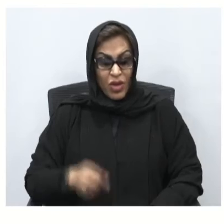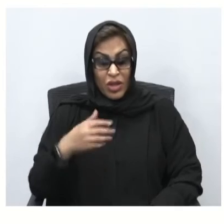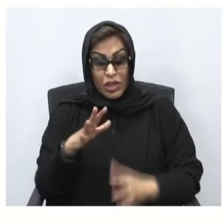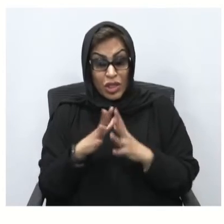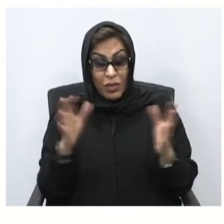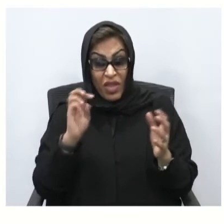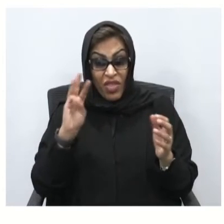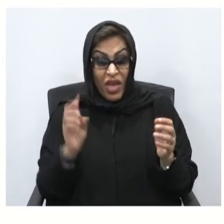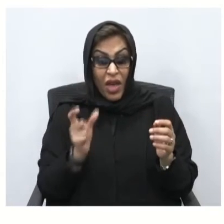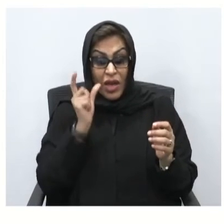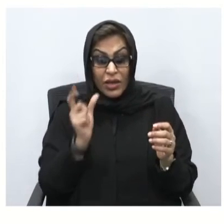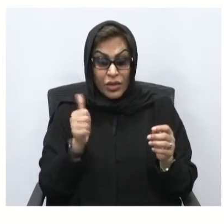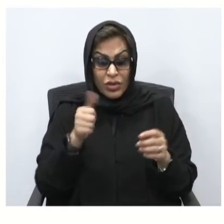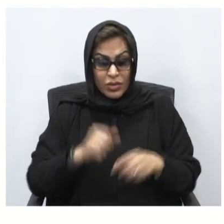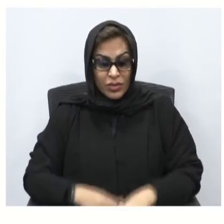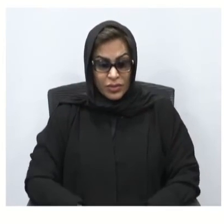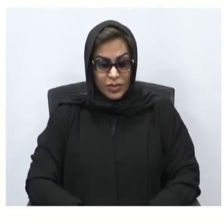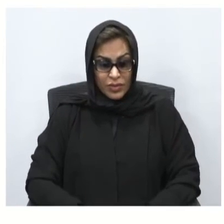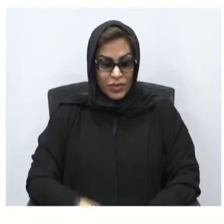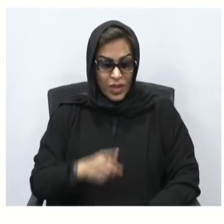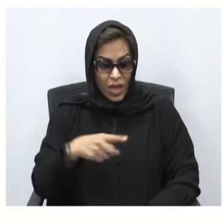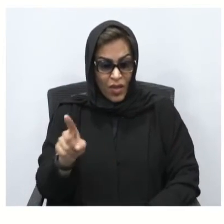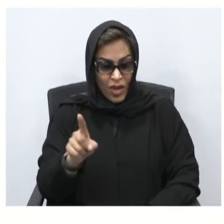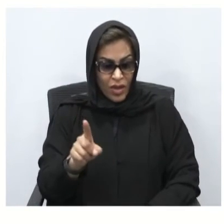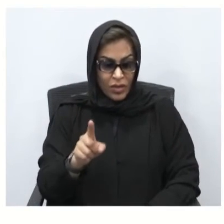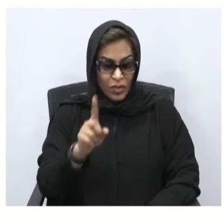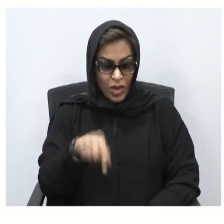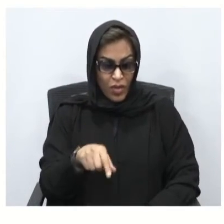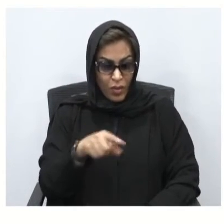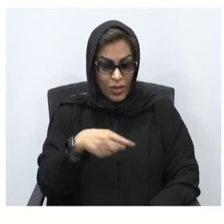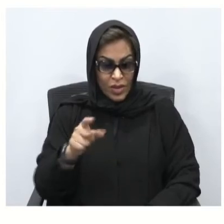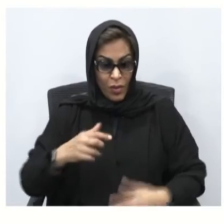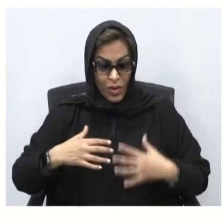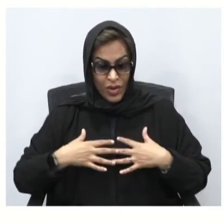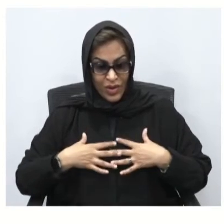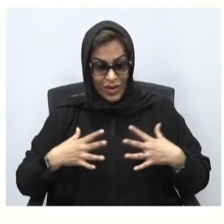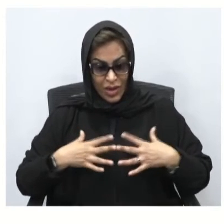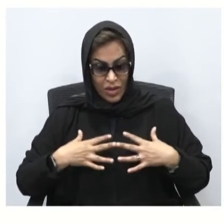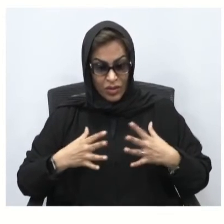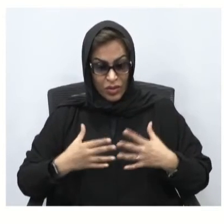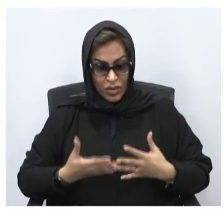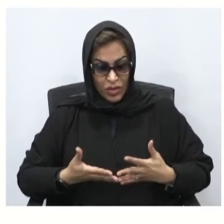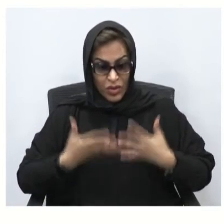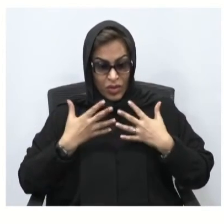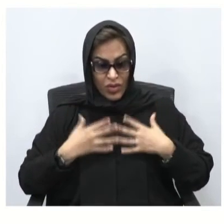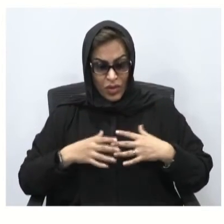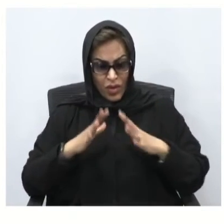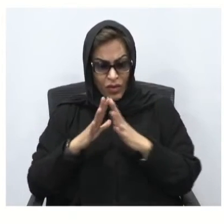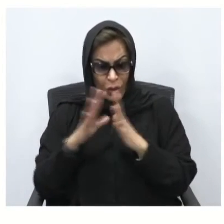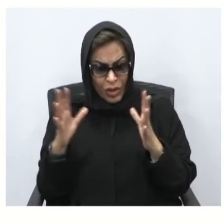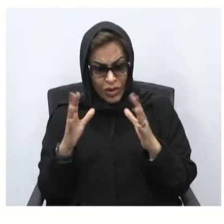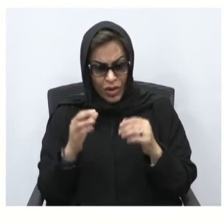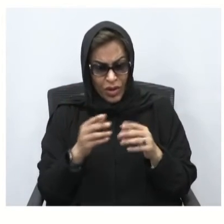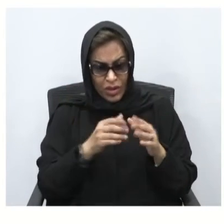اكسيد الكربون هذا شكل شخص مصاب بانتفاخ الرئه لاحظوا كيف الرئه منتفخه